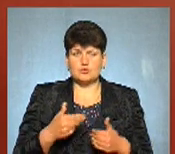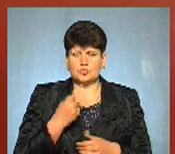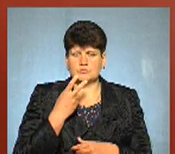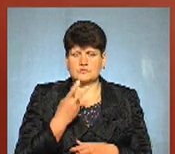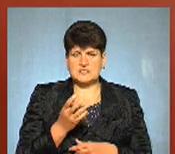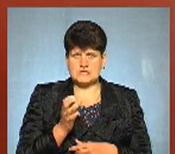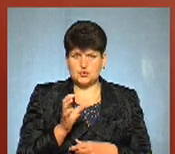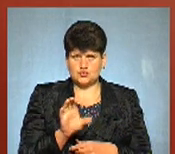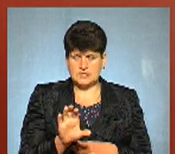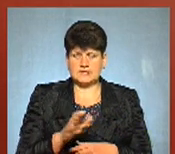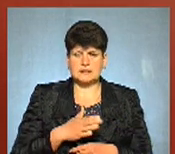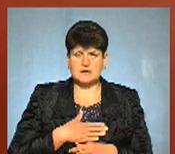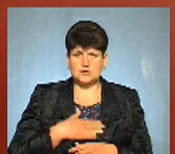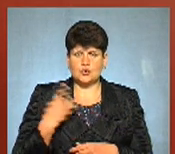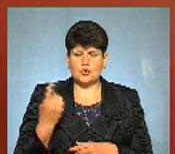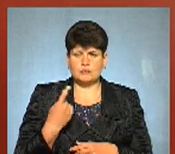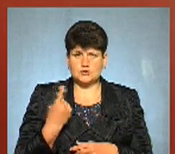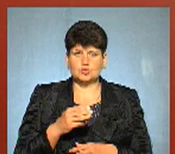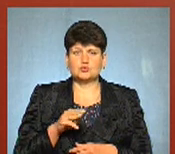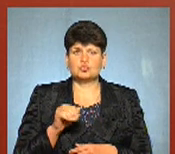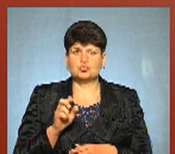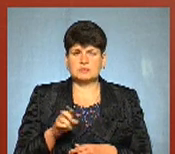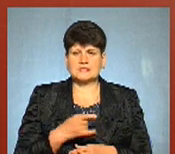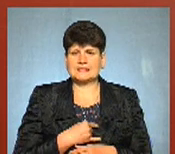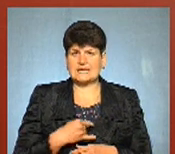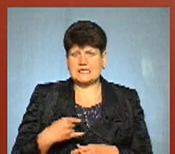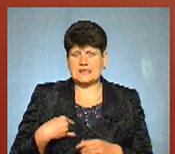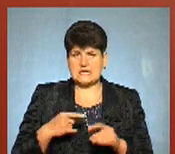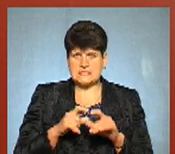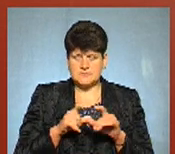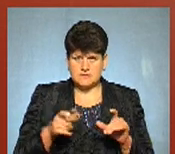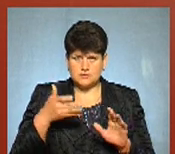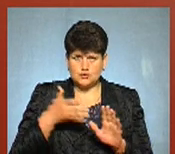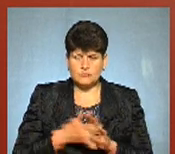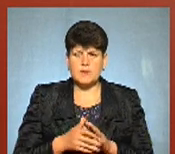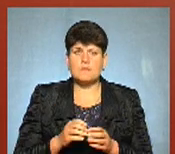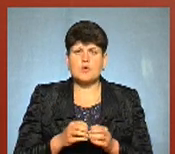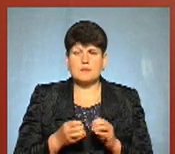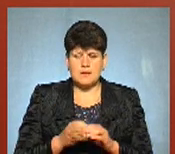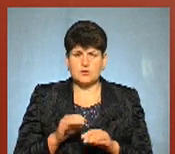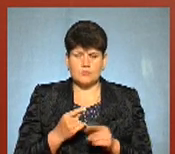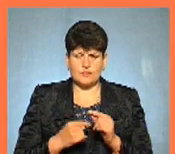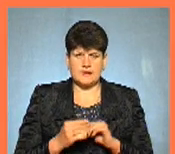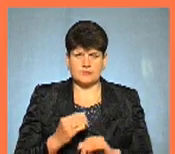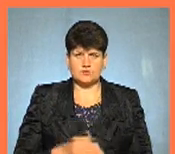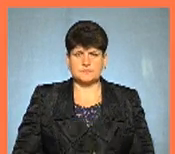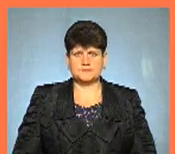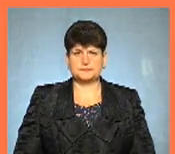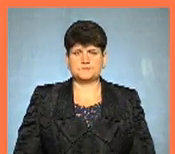сюжет нашого обласного тубдиспансеру. На його прикладі ми зрозуміємо, в чому суть проблеми, тоді ми ще повернемося, прокоментуємо.